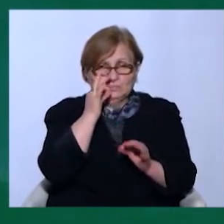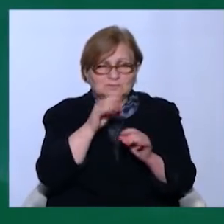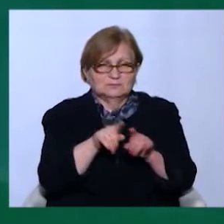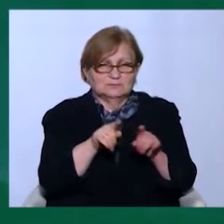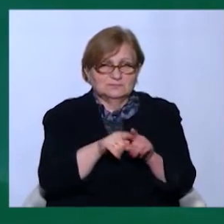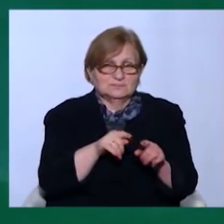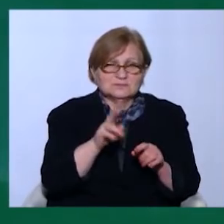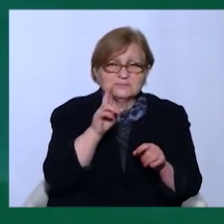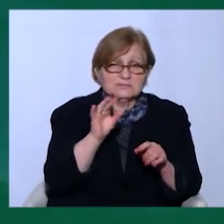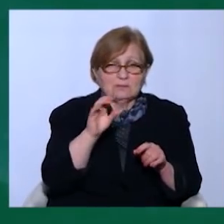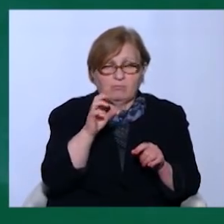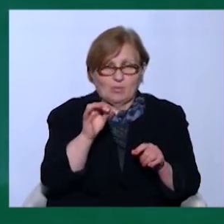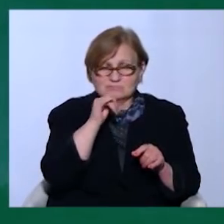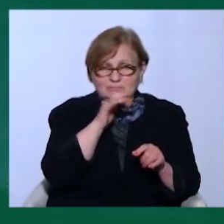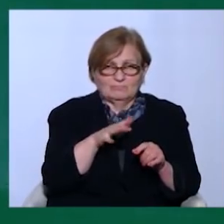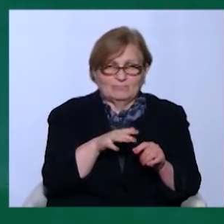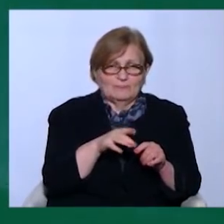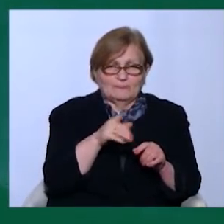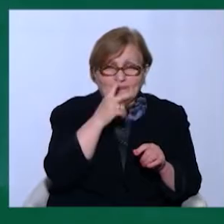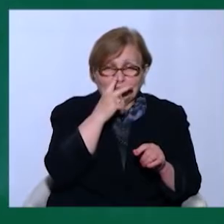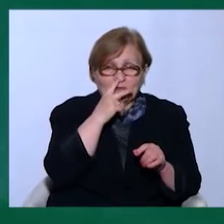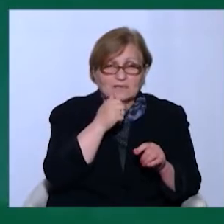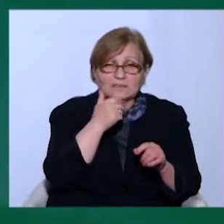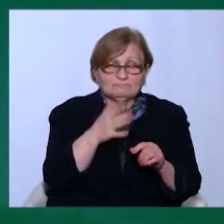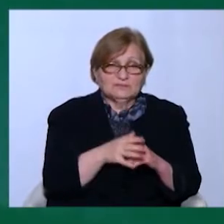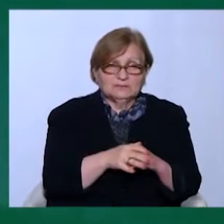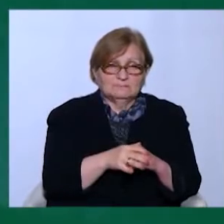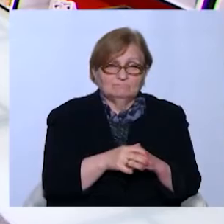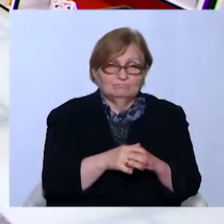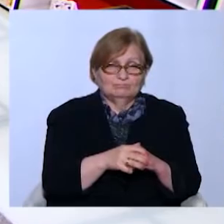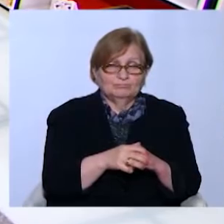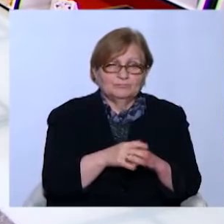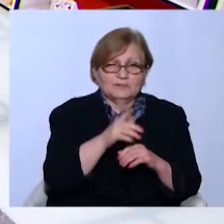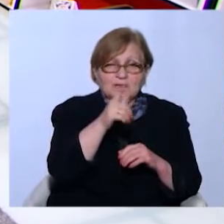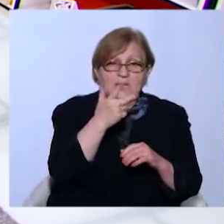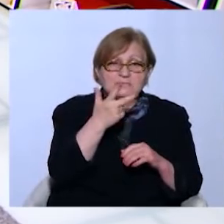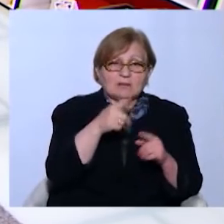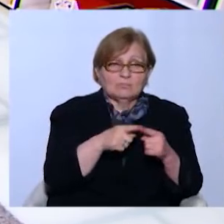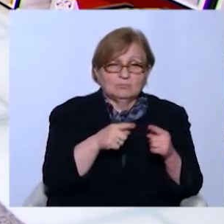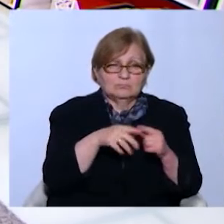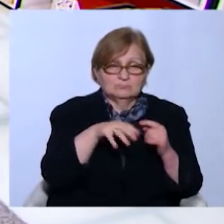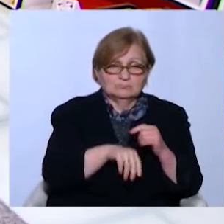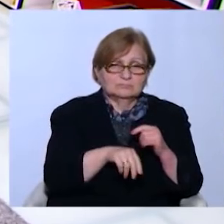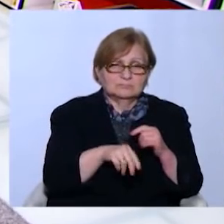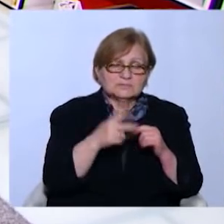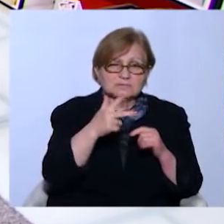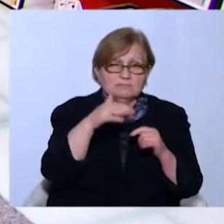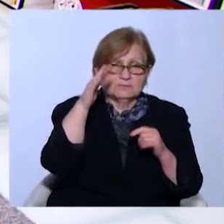პრიზმები ავაწყე. აბა ესენი უნახოთ, რამდენი აქვს სამკუთხა პრიზმას: 3